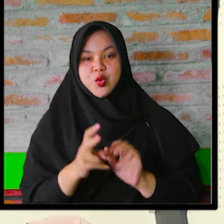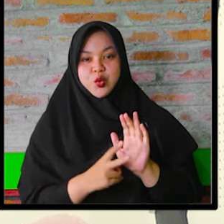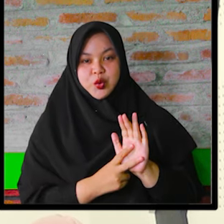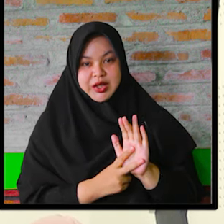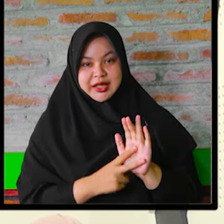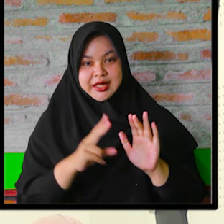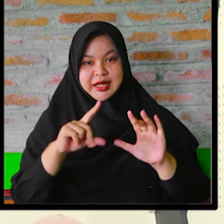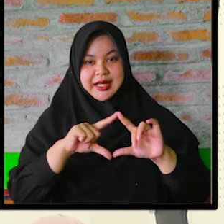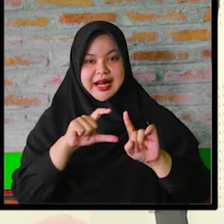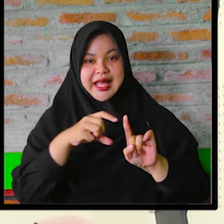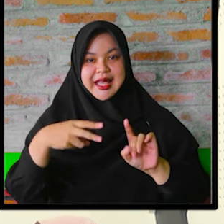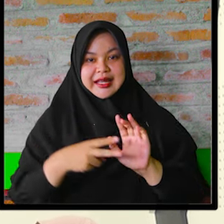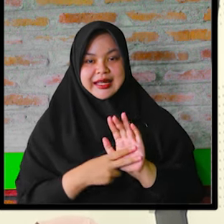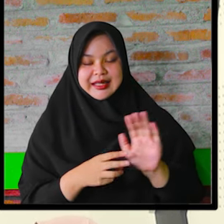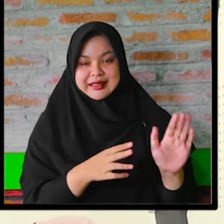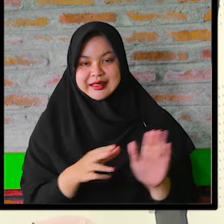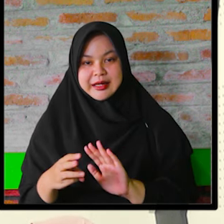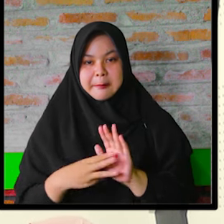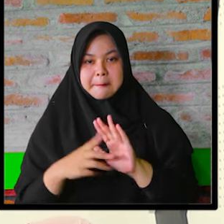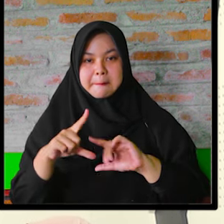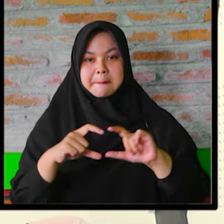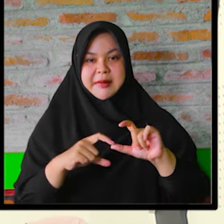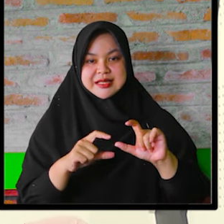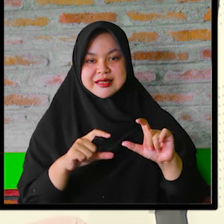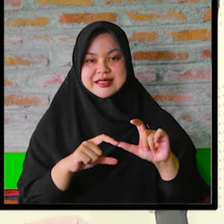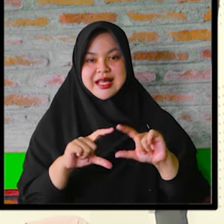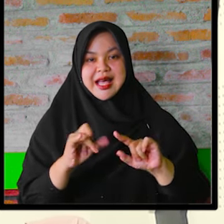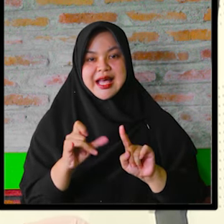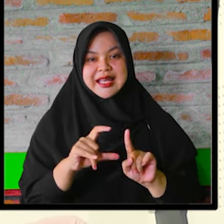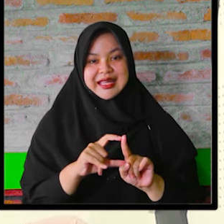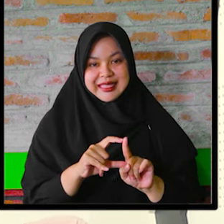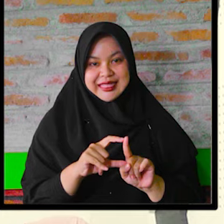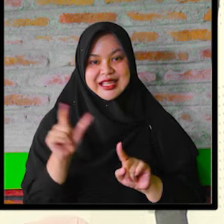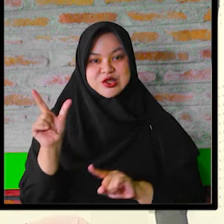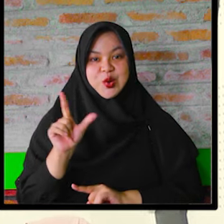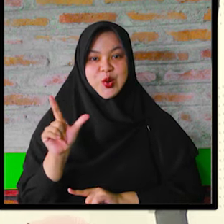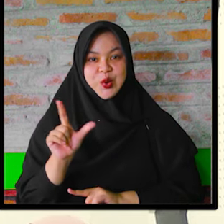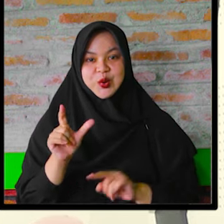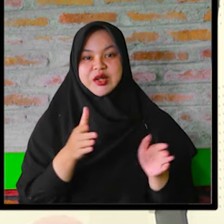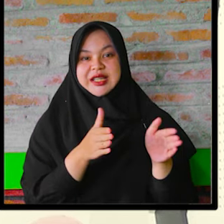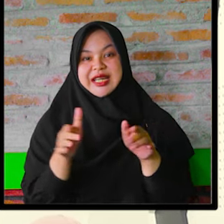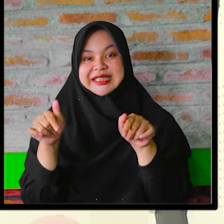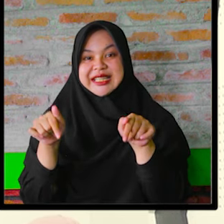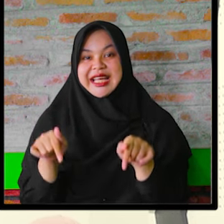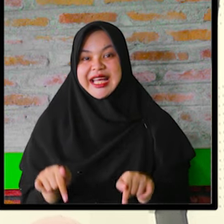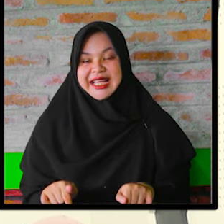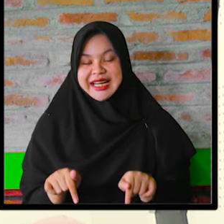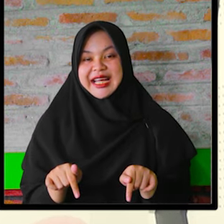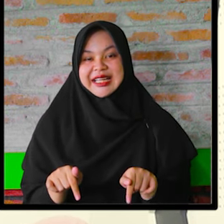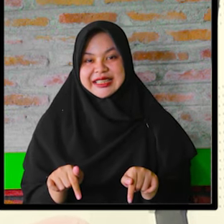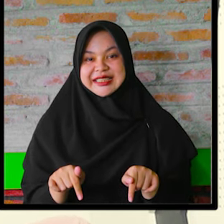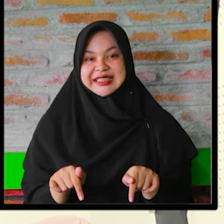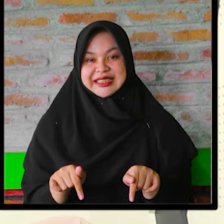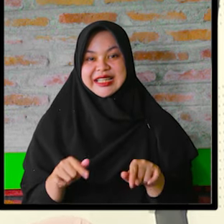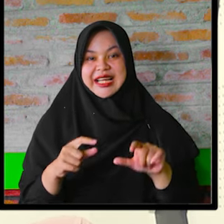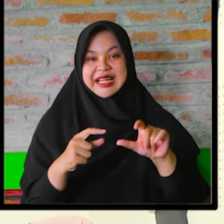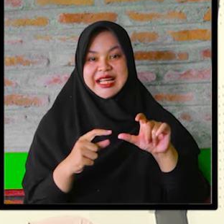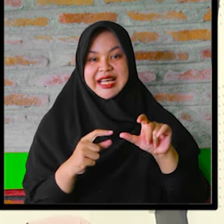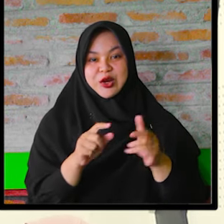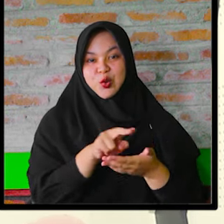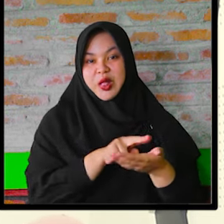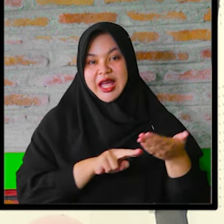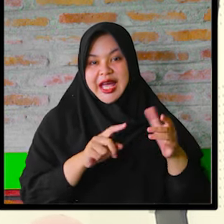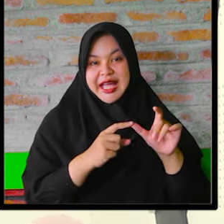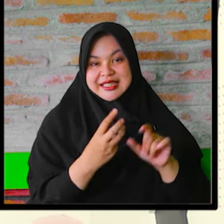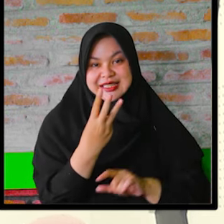Said Surakarta kemudian saat ini beliau juga eh sedang menempuh studi S3